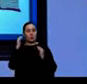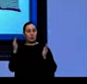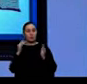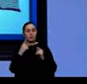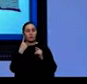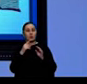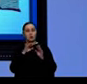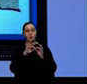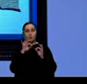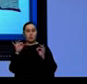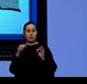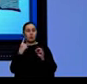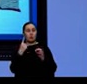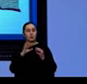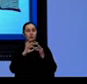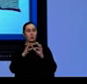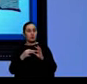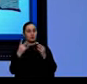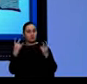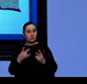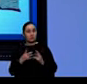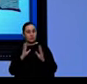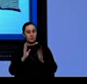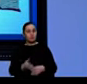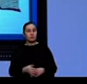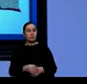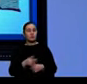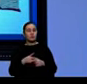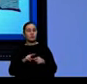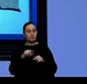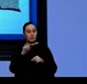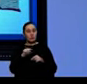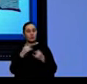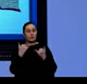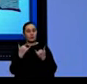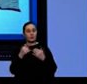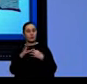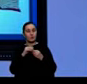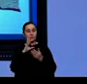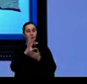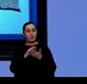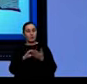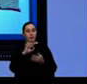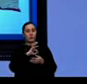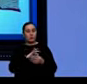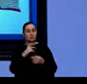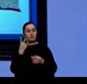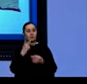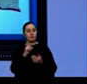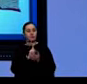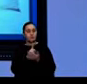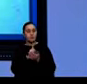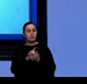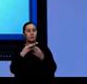kattaliklar bir xil o'lchov birligida ifodalanishi kerak. Shuning uchun hozir siz namunadan foydalanib,